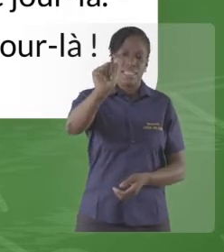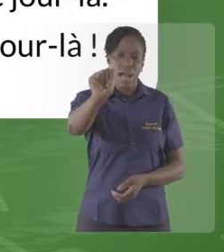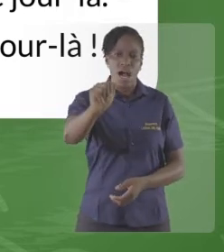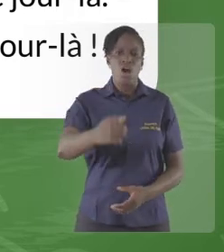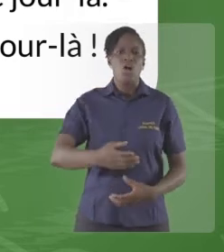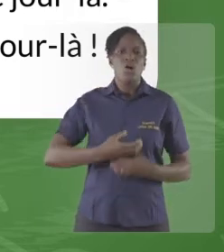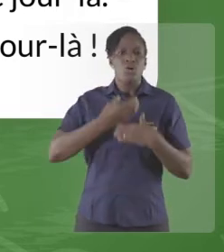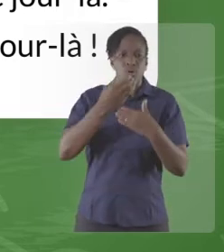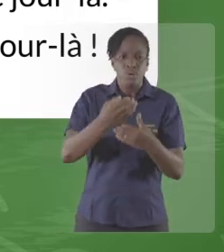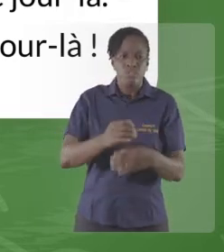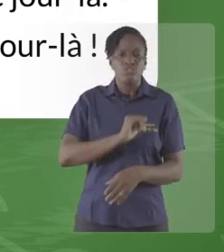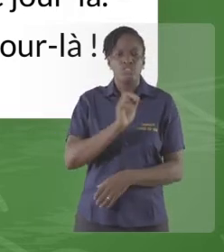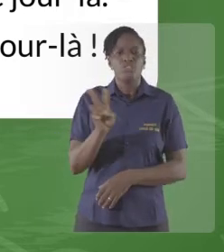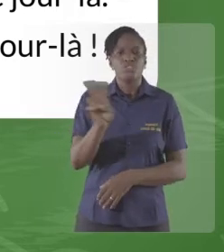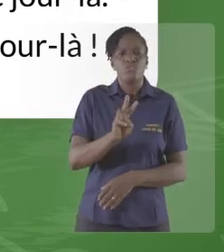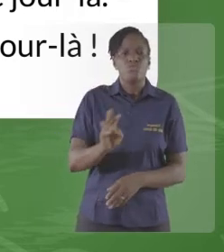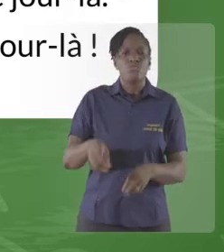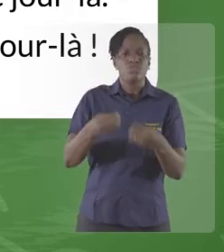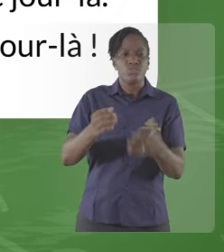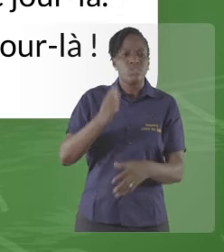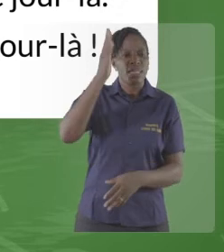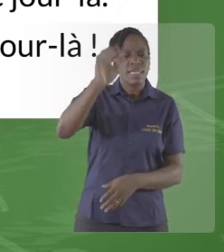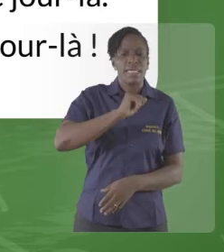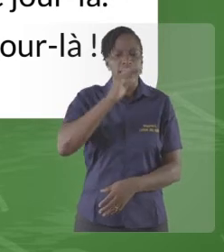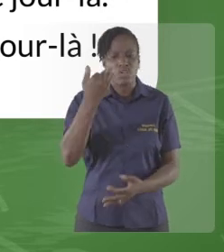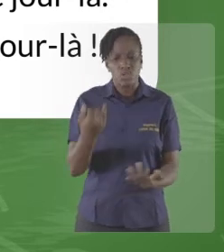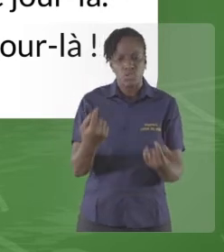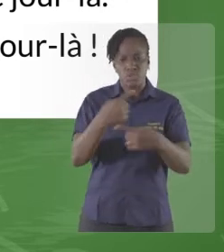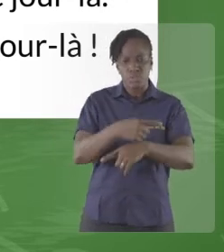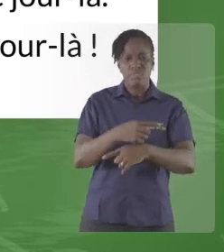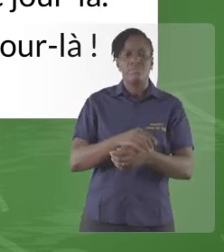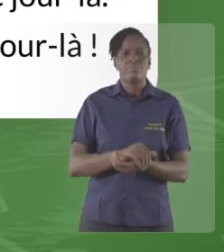Amina hurla. Je ne vous donnerai rien aujourd'hui.